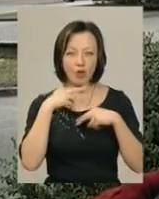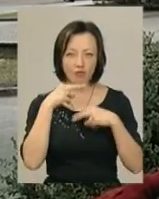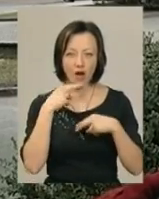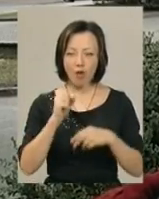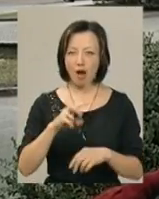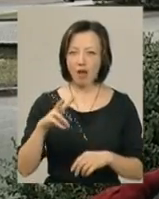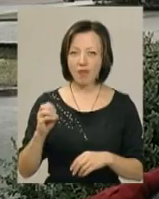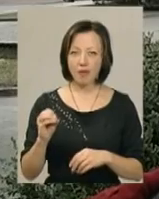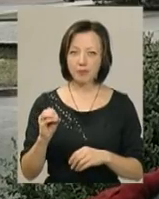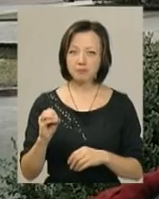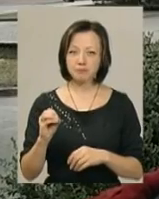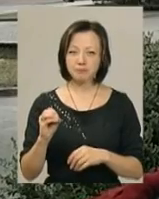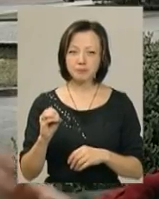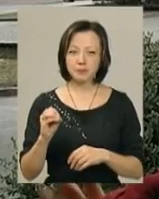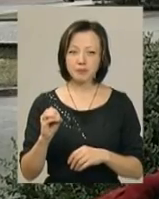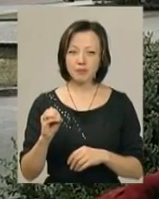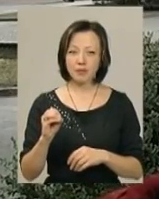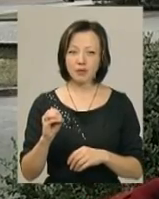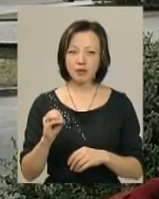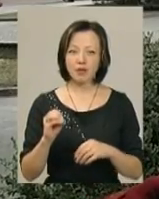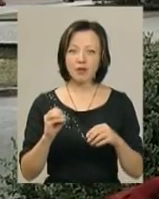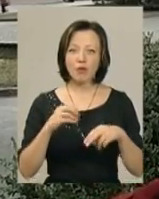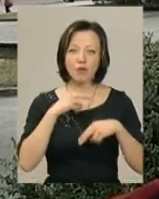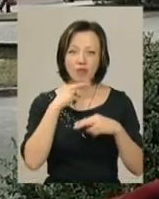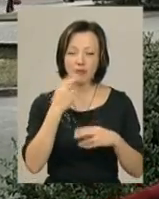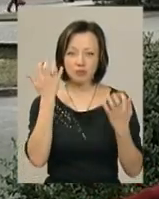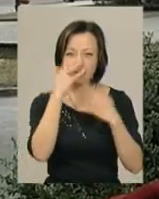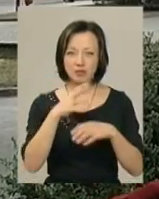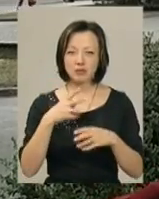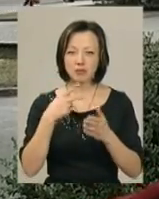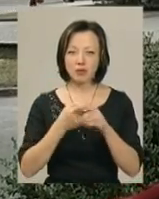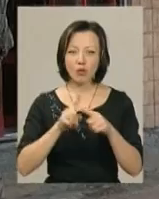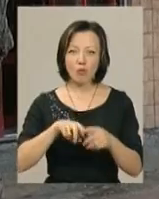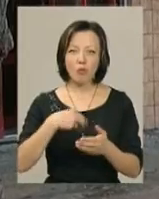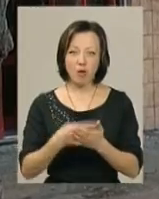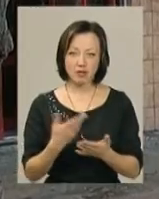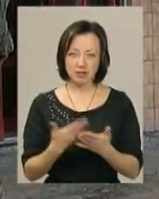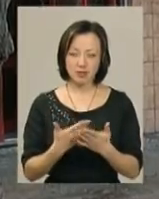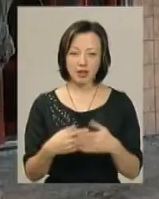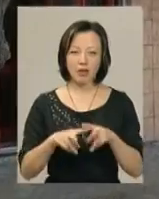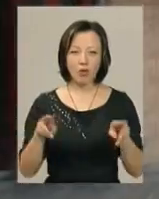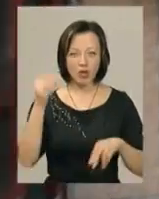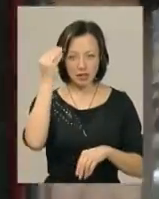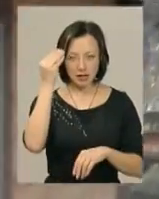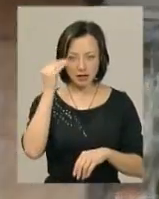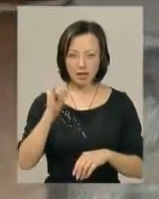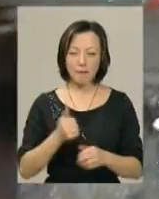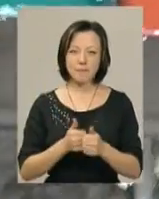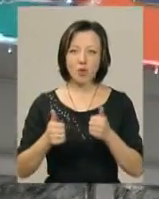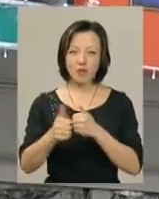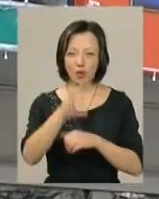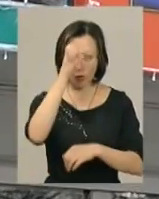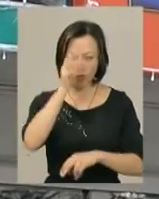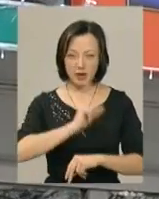увагу, але вона відвертає твою увагу від іншого. Ти можеш йти, задивитися і просто впасти. Такої ж думки і провідний науковий